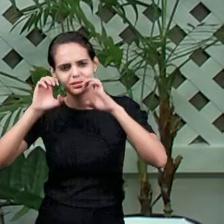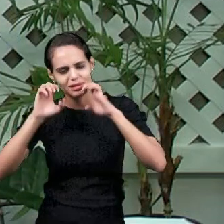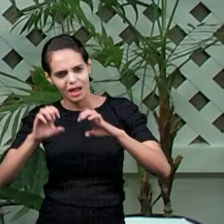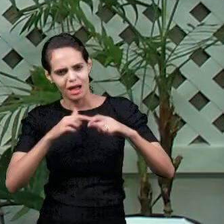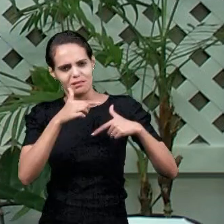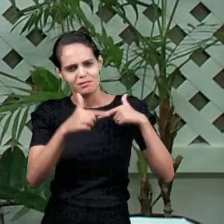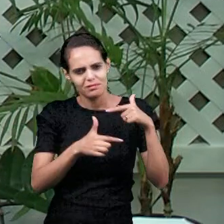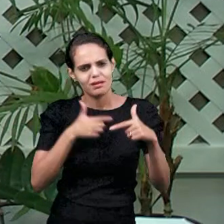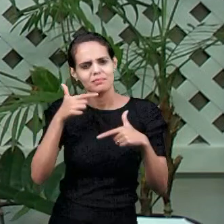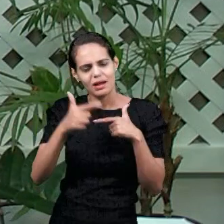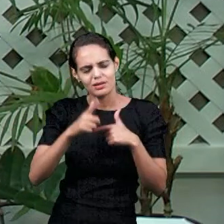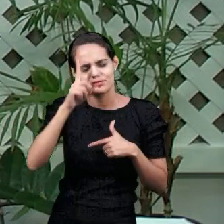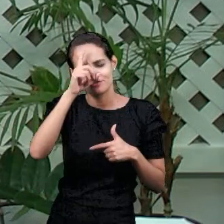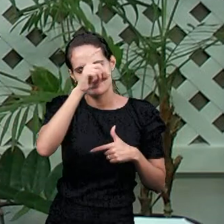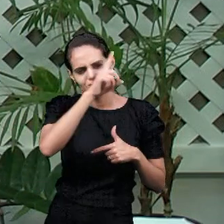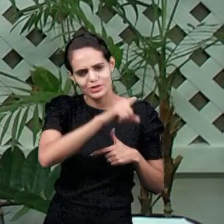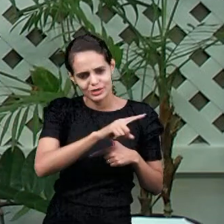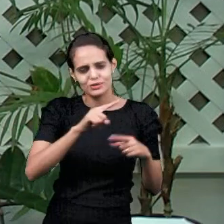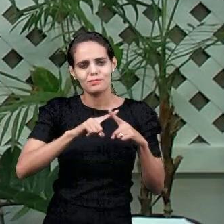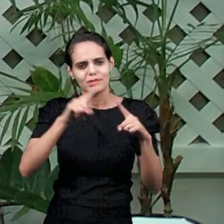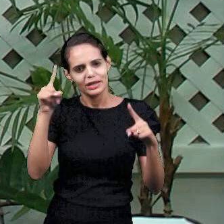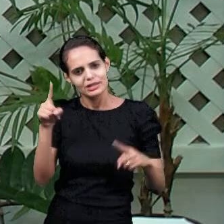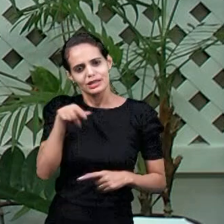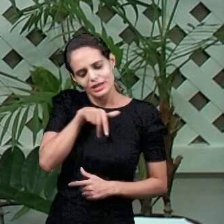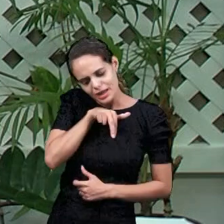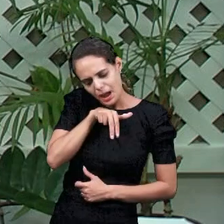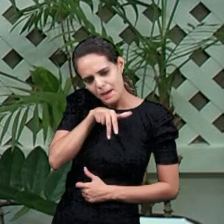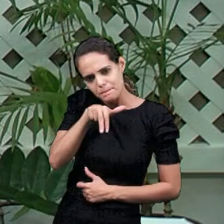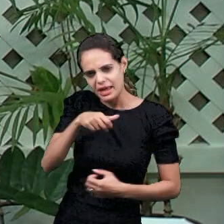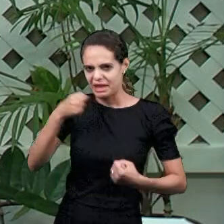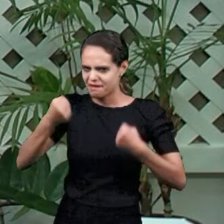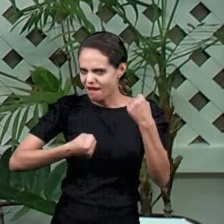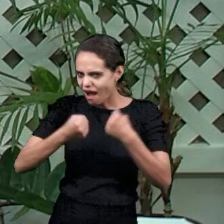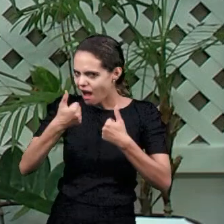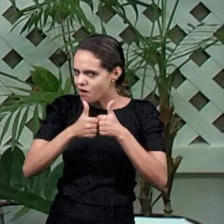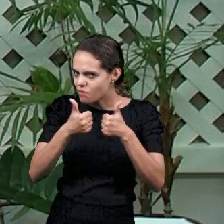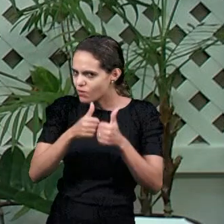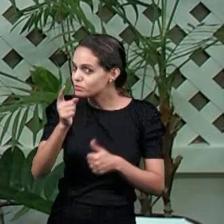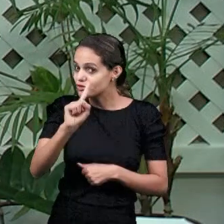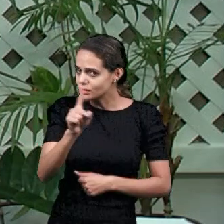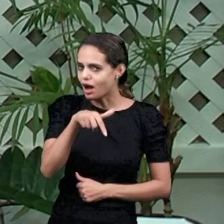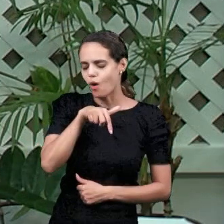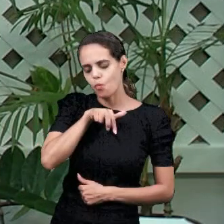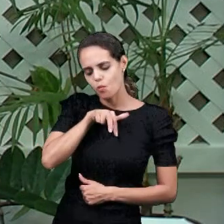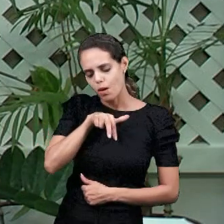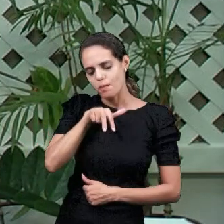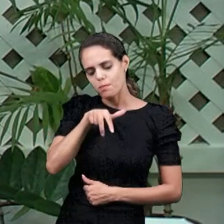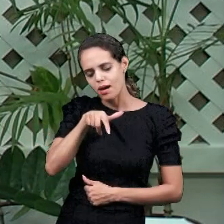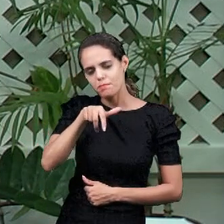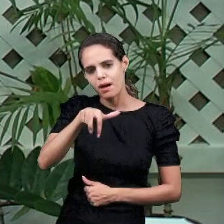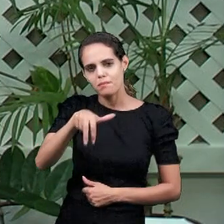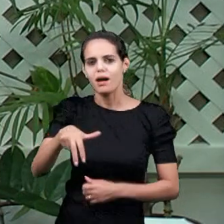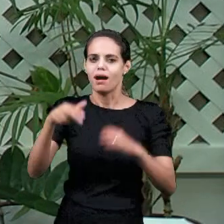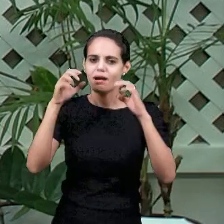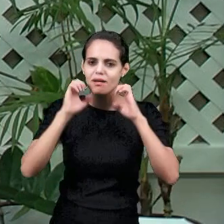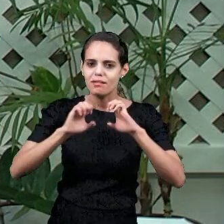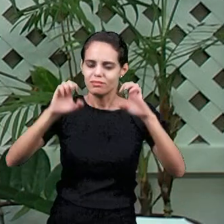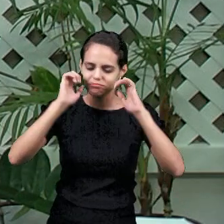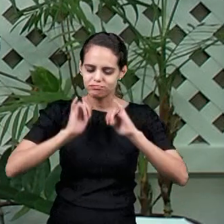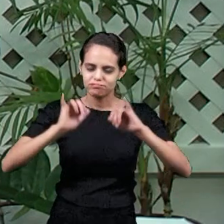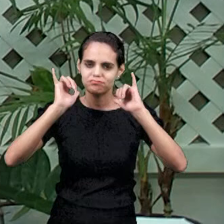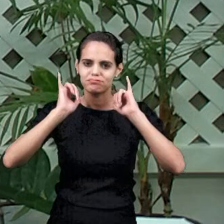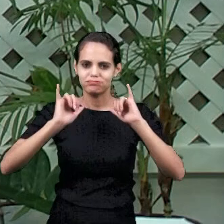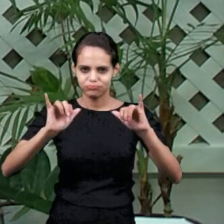il ne se reniait jamais d'aller à pied dans les églises et visiter. Et ainsi, notre mot